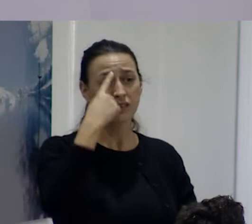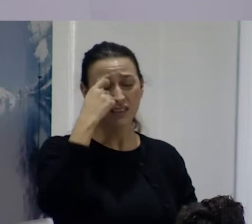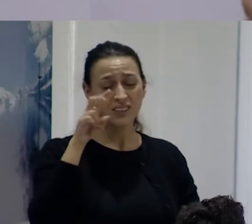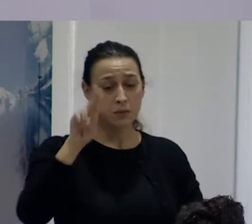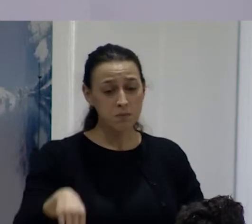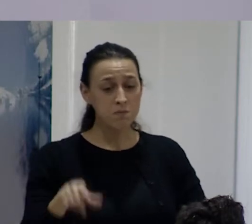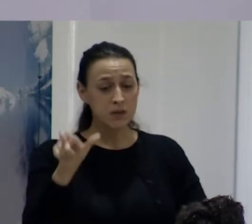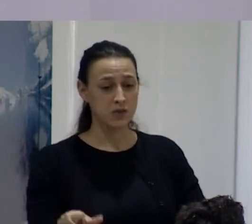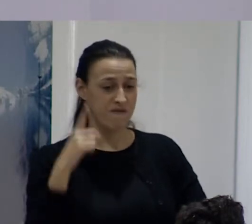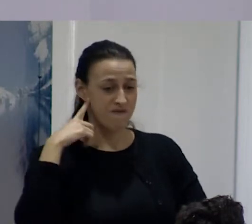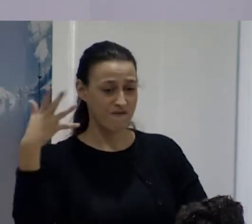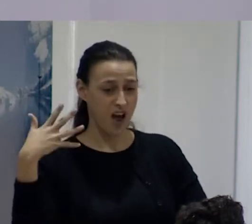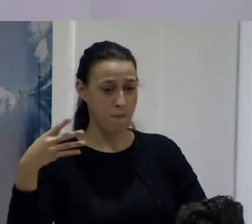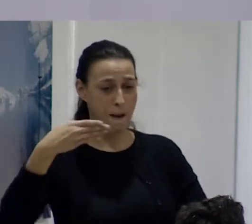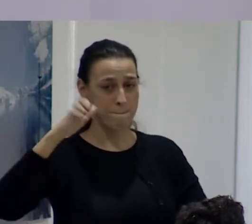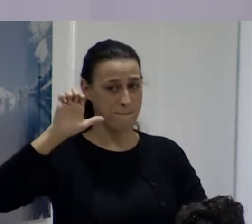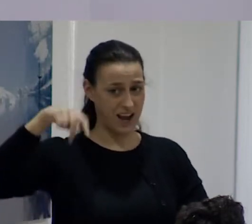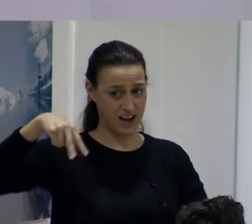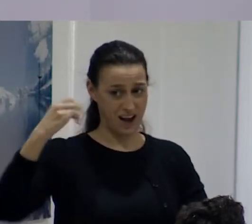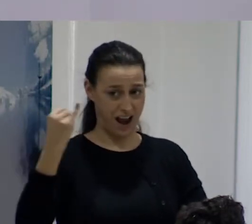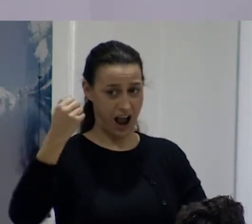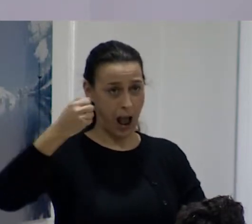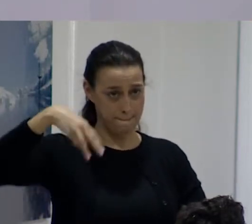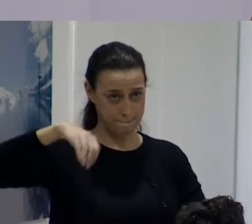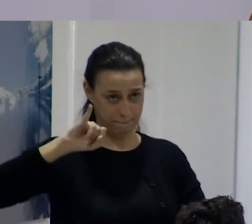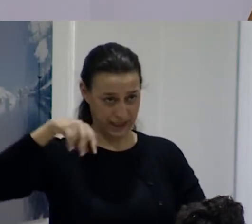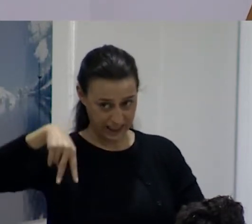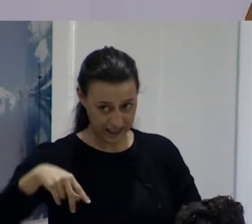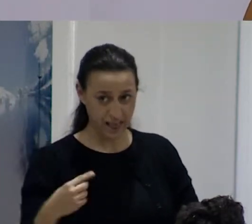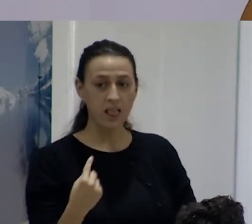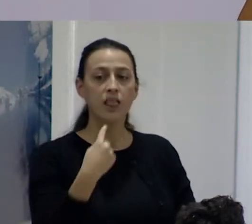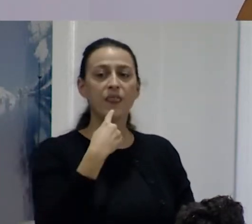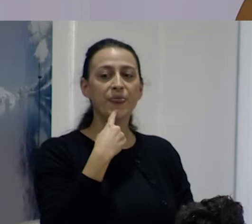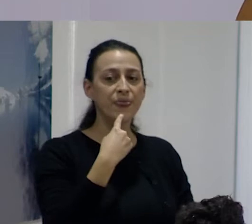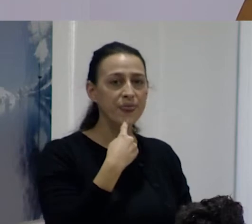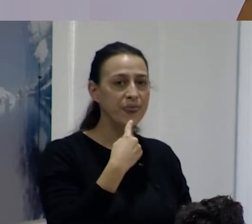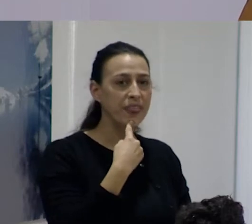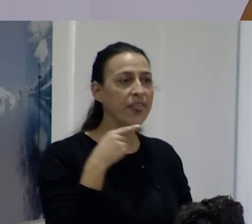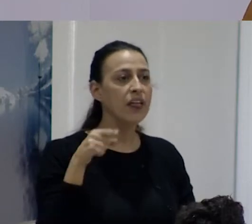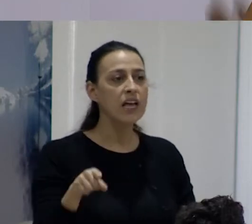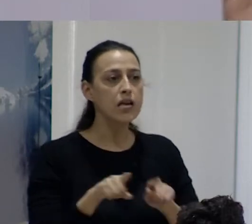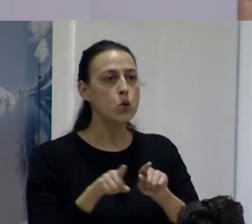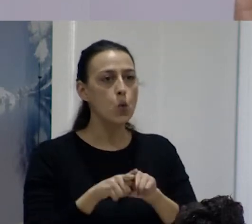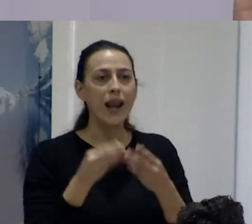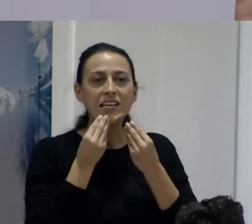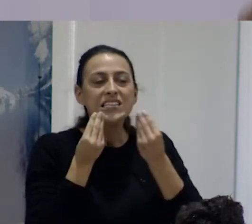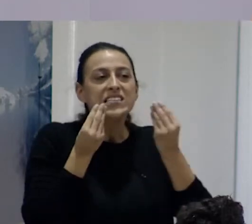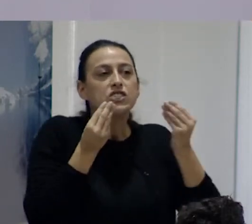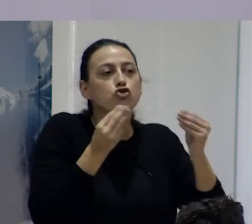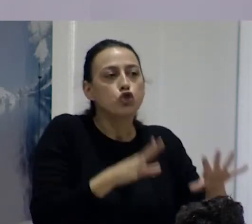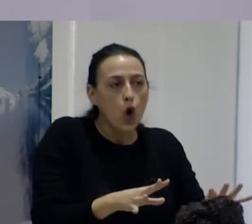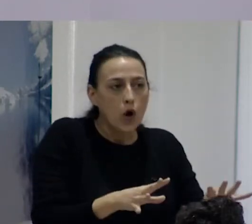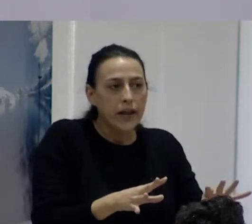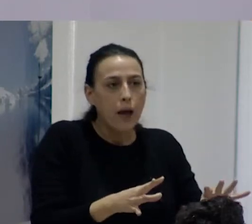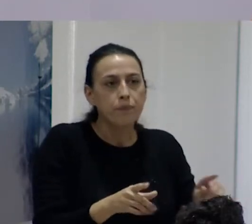en reflexionar sobre un quadre de Paul Klee, l'àngel de la història és empentat cap al futur, el paradís,